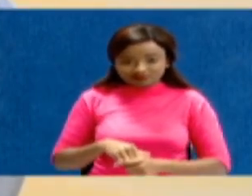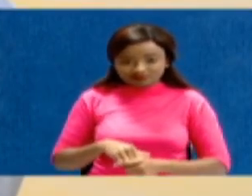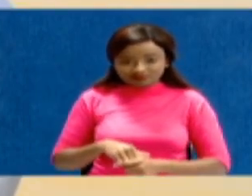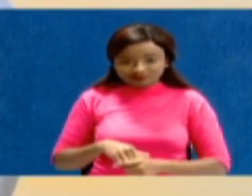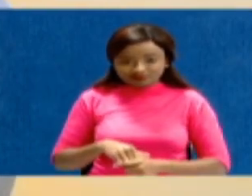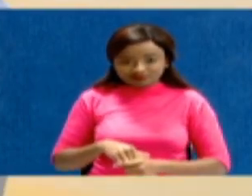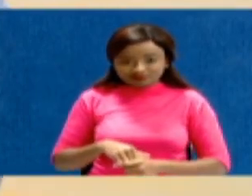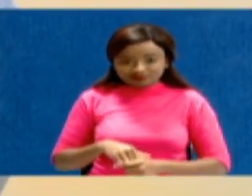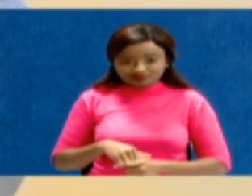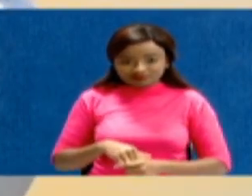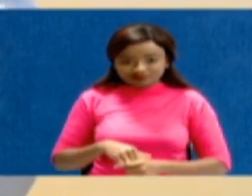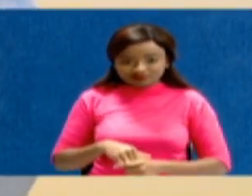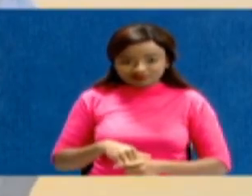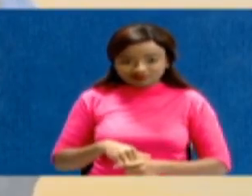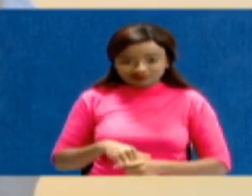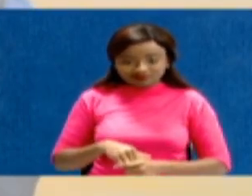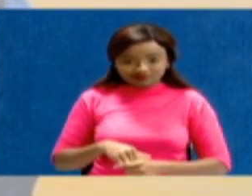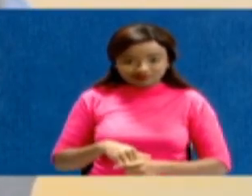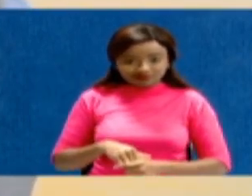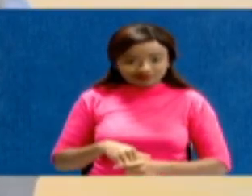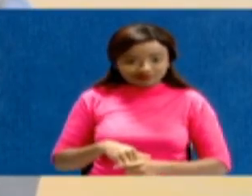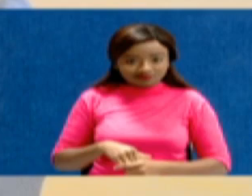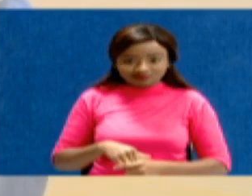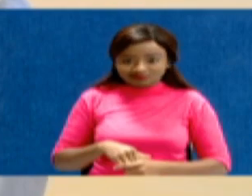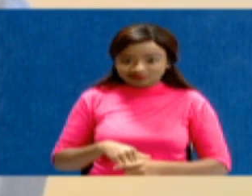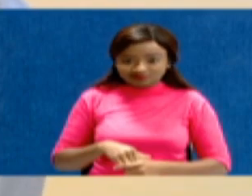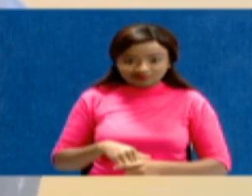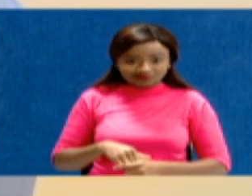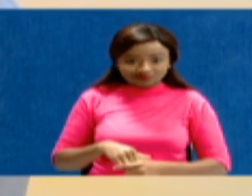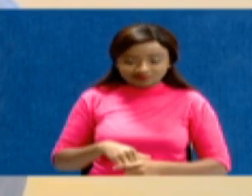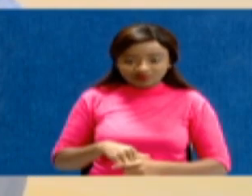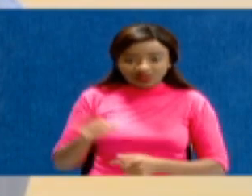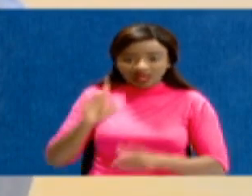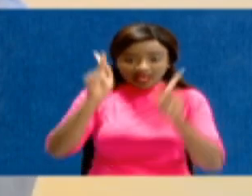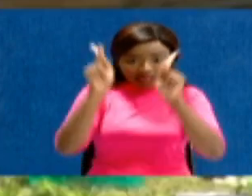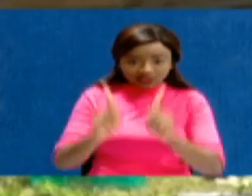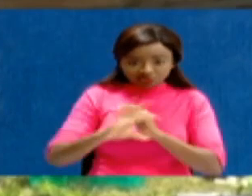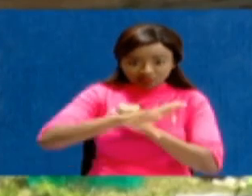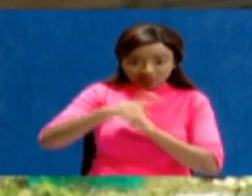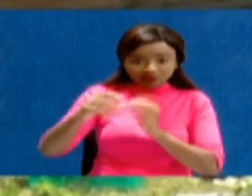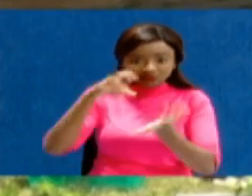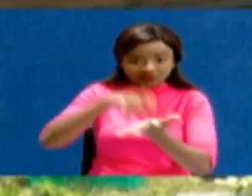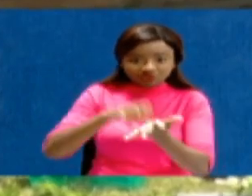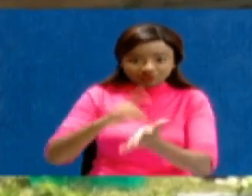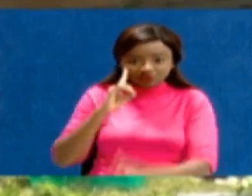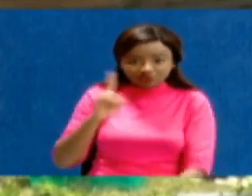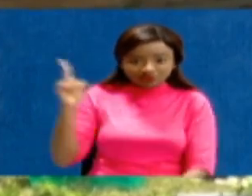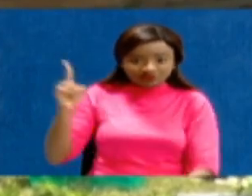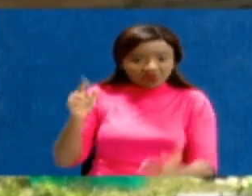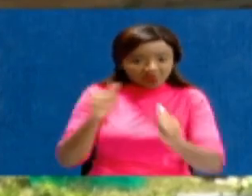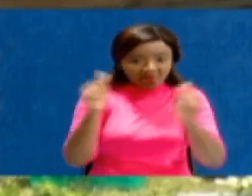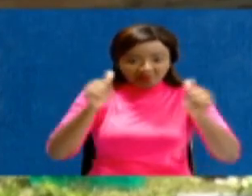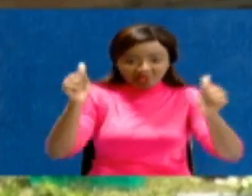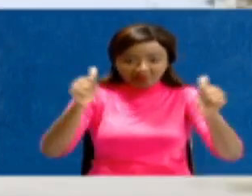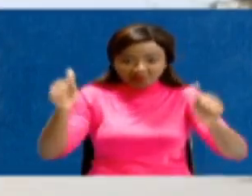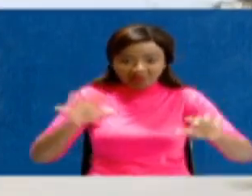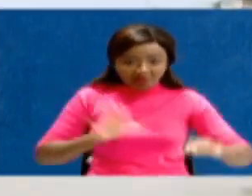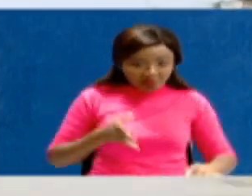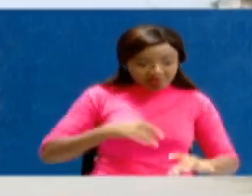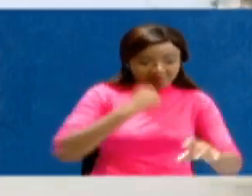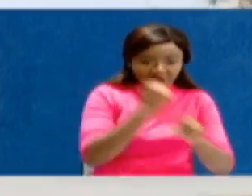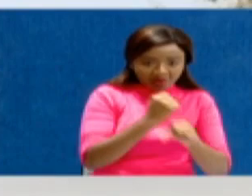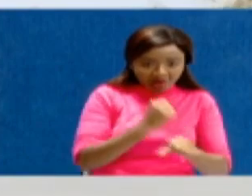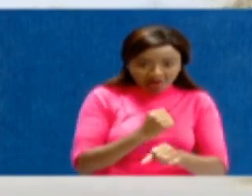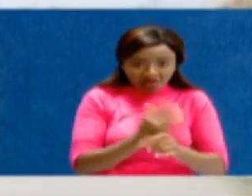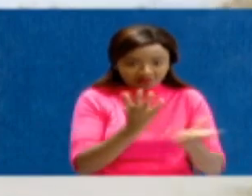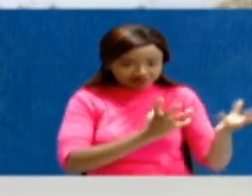sasa, zitatoka juu vizuri. Katika ufuo wa Usoma mjini Kisumu, hali inaonekana kuwa shwari, kina mama